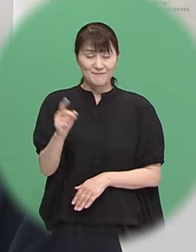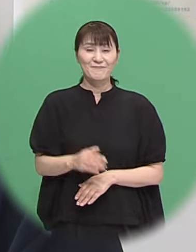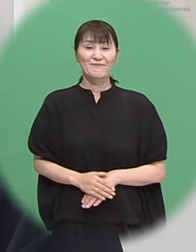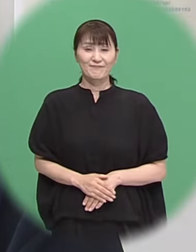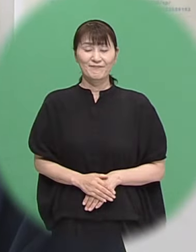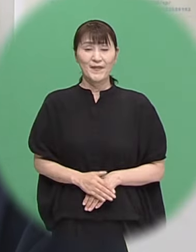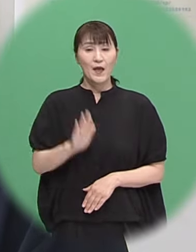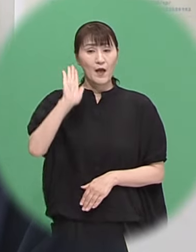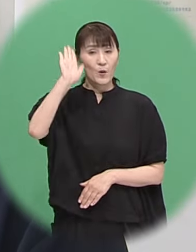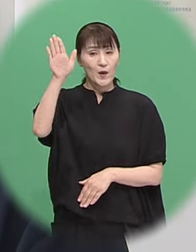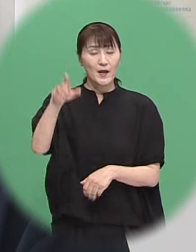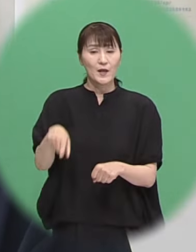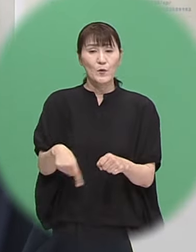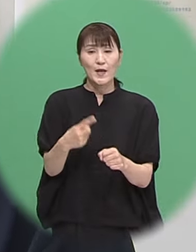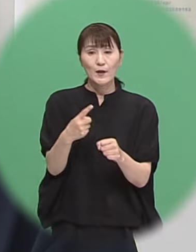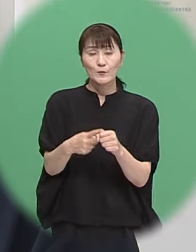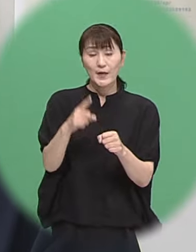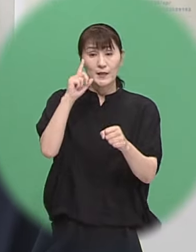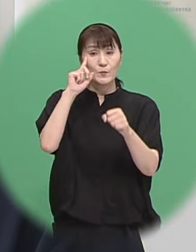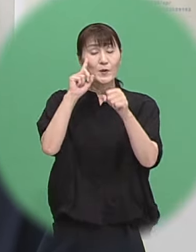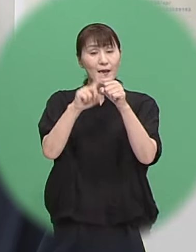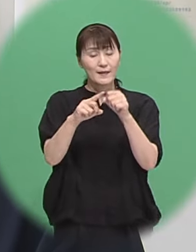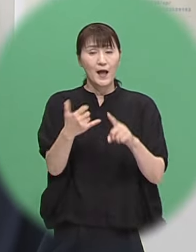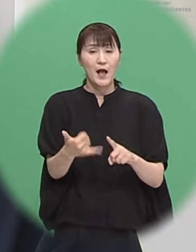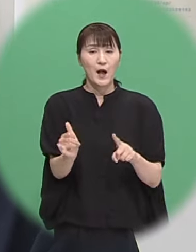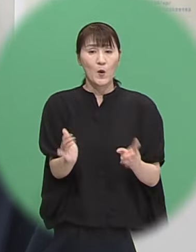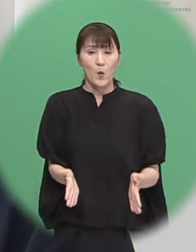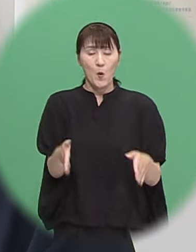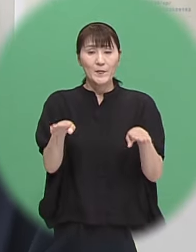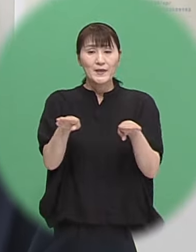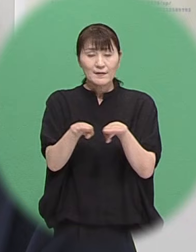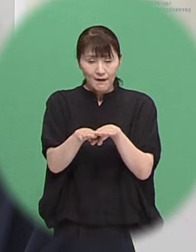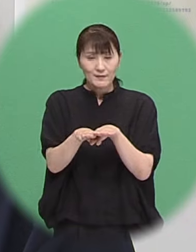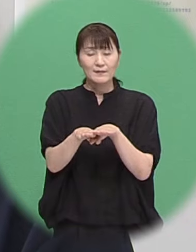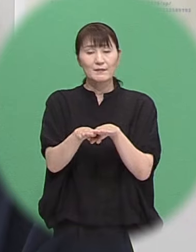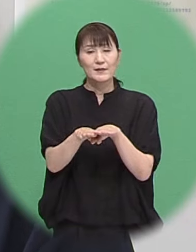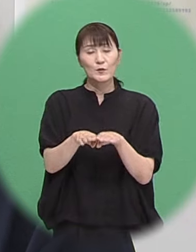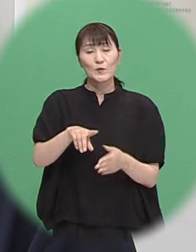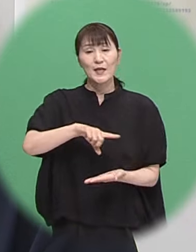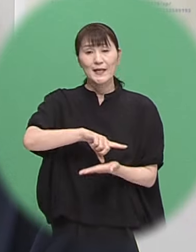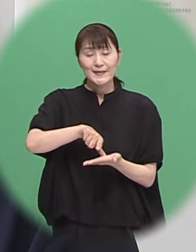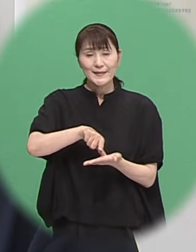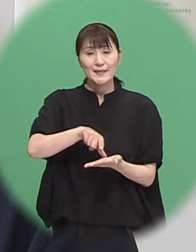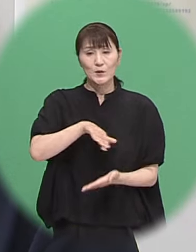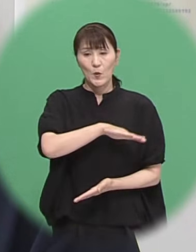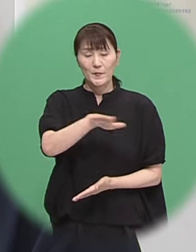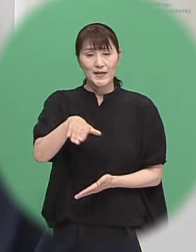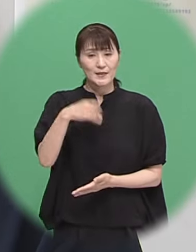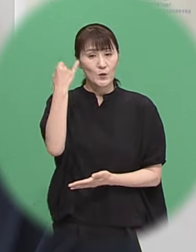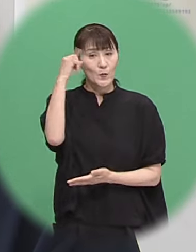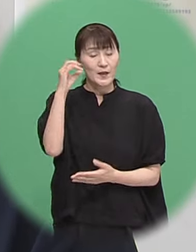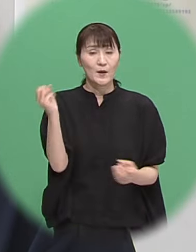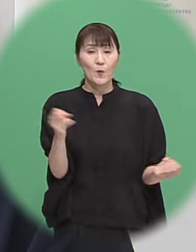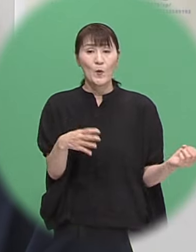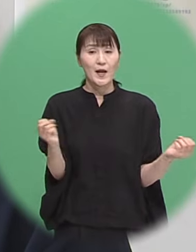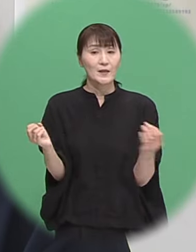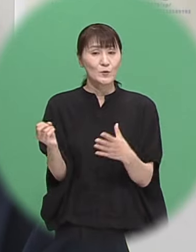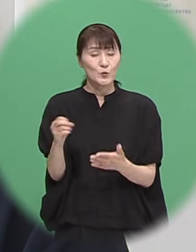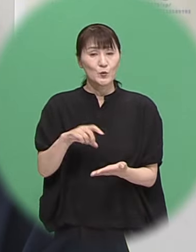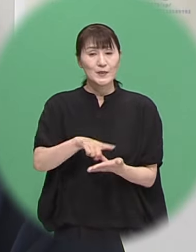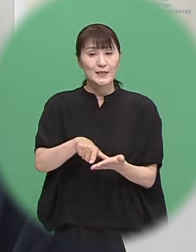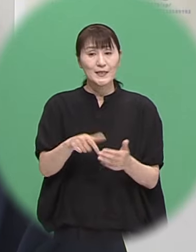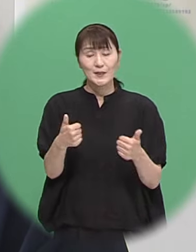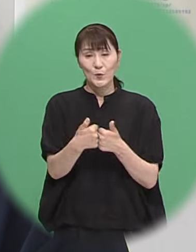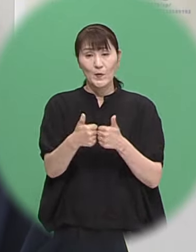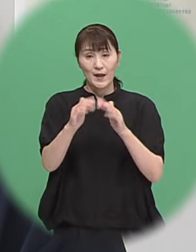これからの100年に向けた公民館施設のあり方について地域の皆さんと共に意見交換する地域懇談会を開催しており